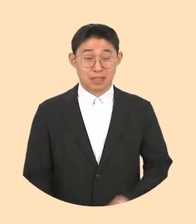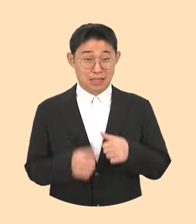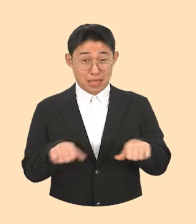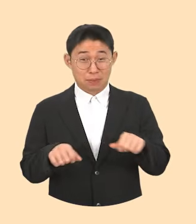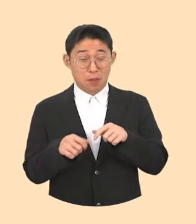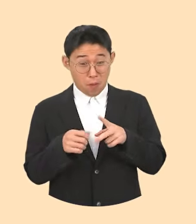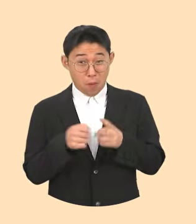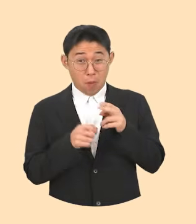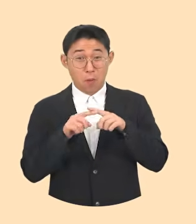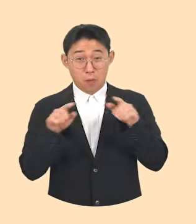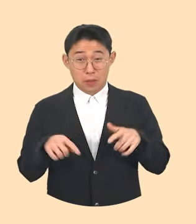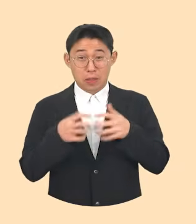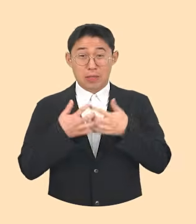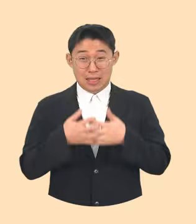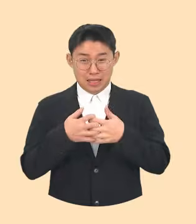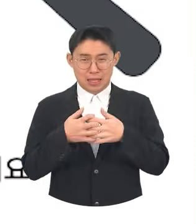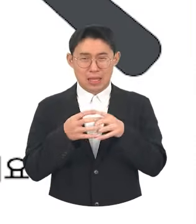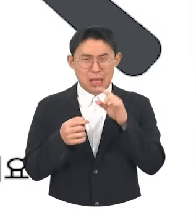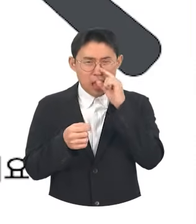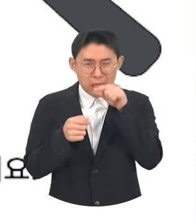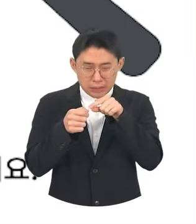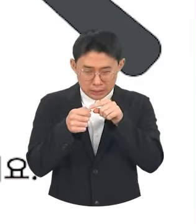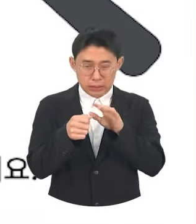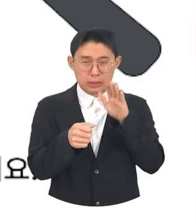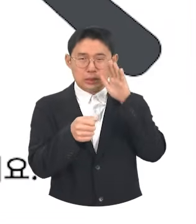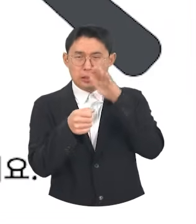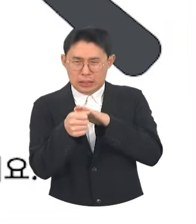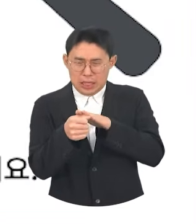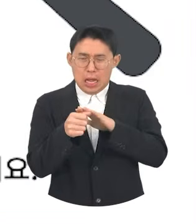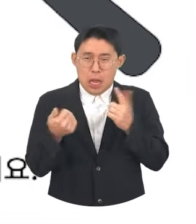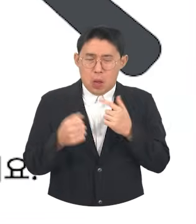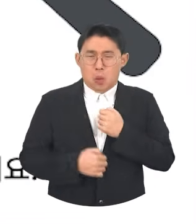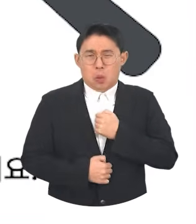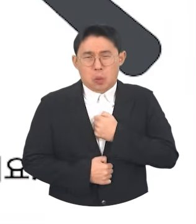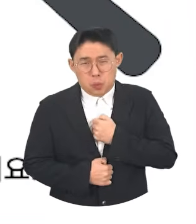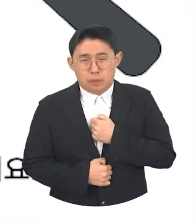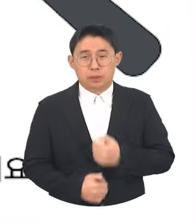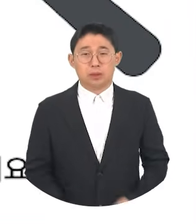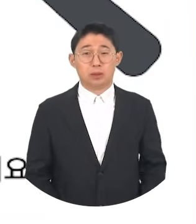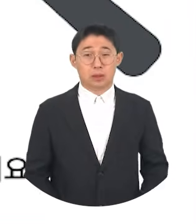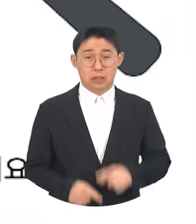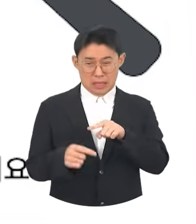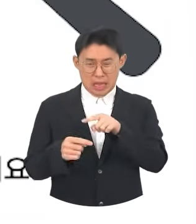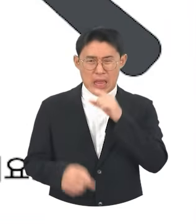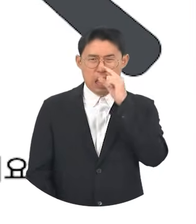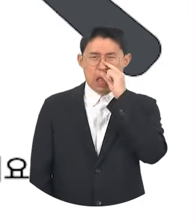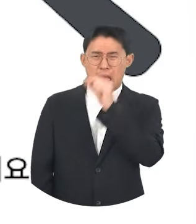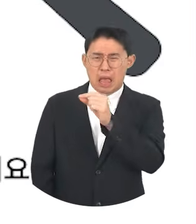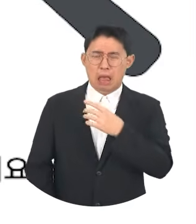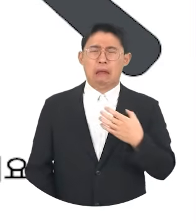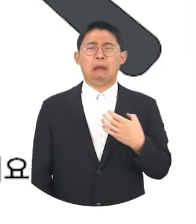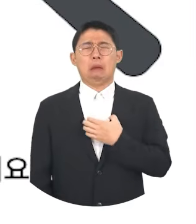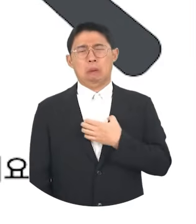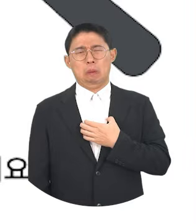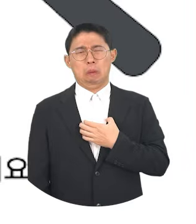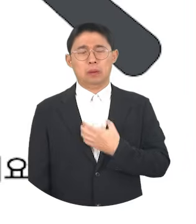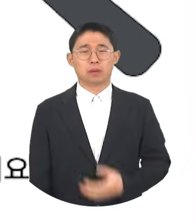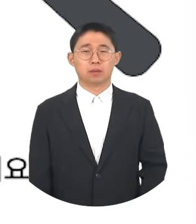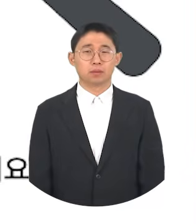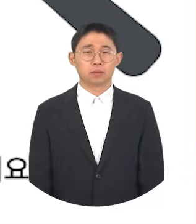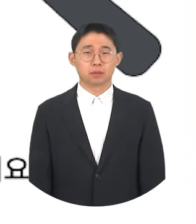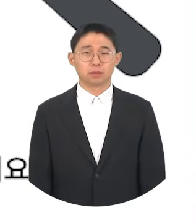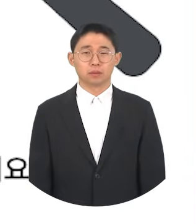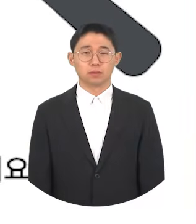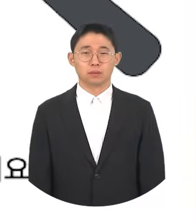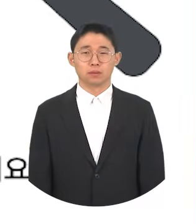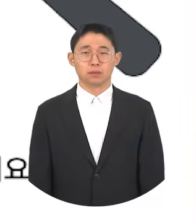맞아요. 테이프 커팅기를 사용할 때는 칼날이 있는 부분에 손이 닿지 않도록 해요. 칼날이 날카로워서 위험할 수 있기